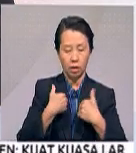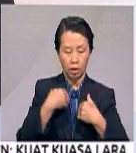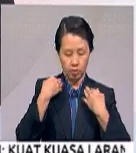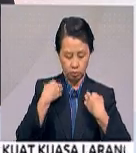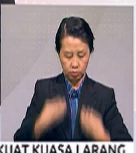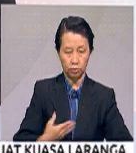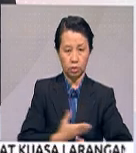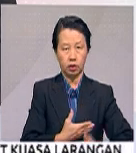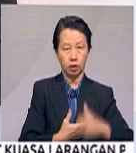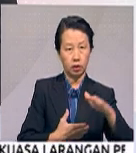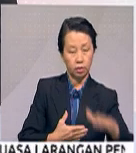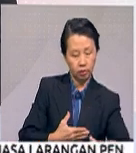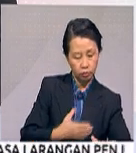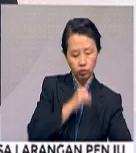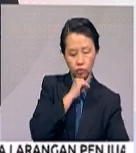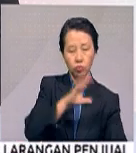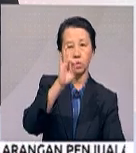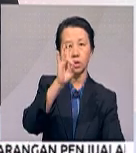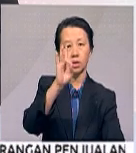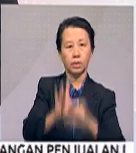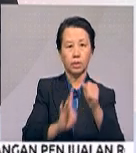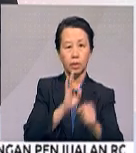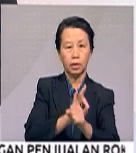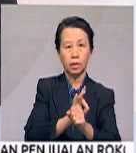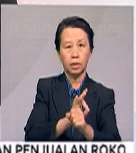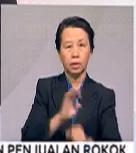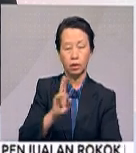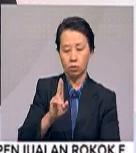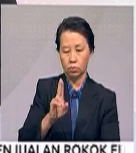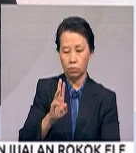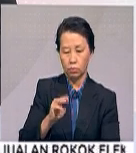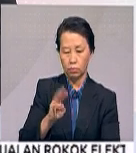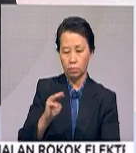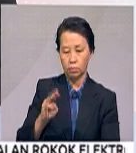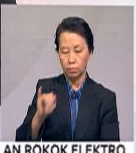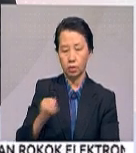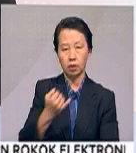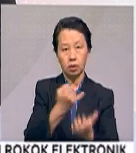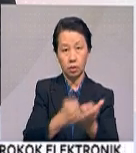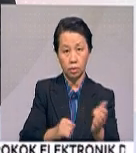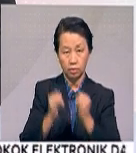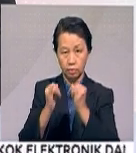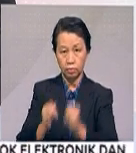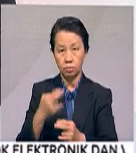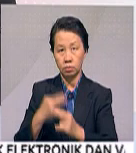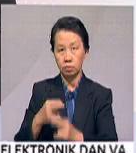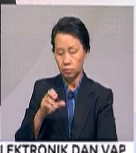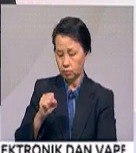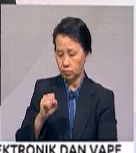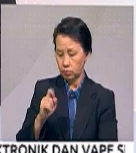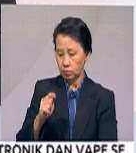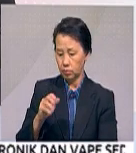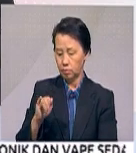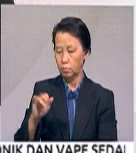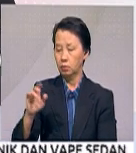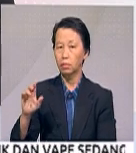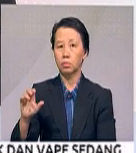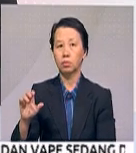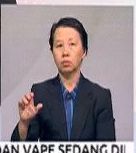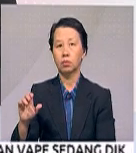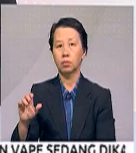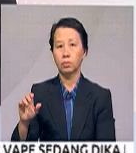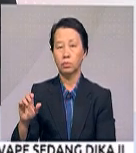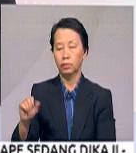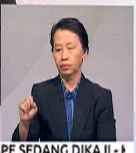tubuh anak kecil berusia 8 tahun, Umi Umairah. Ya, dilahirkan oleh insan bernama Siti Sairah Tarudin Ismail yang juga